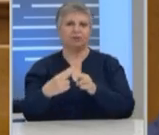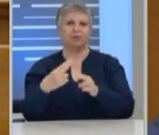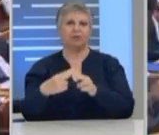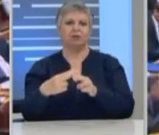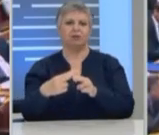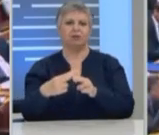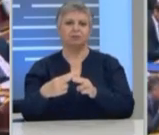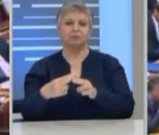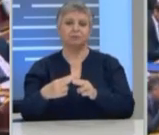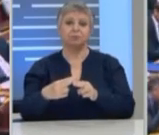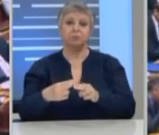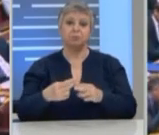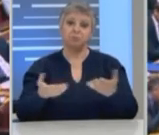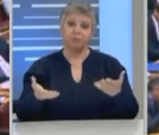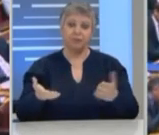Και αν θέλετε, εμείς γι' αυτό